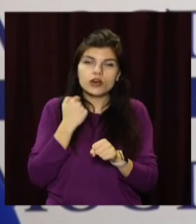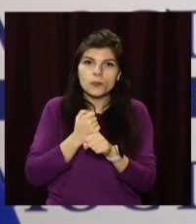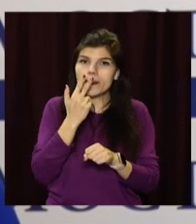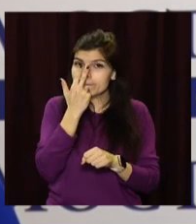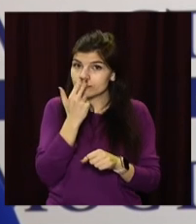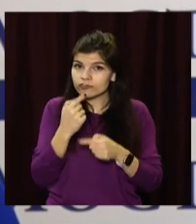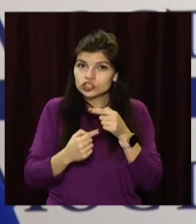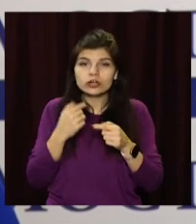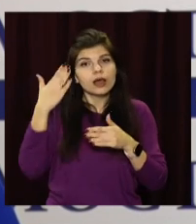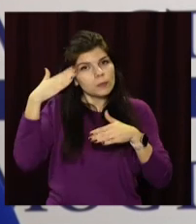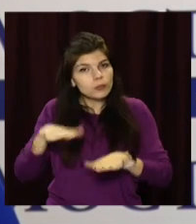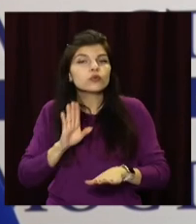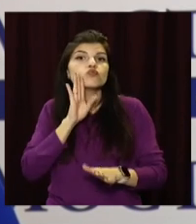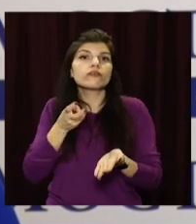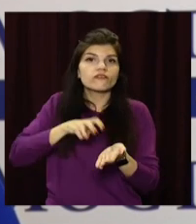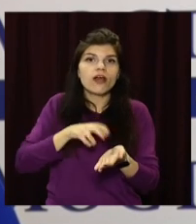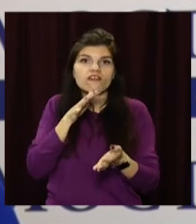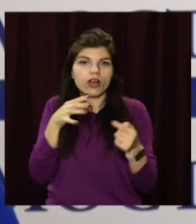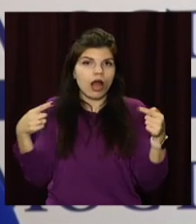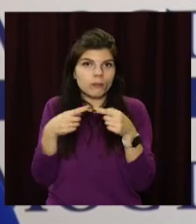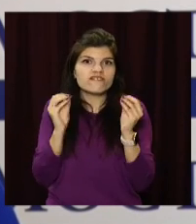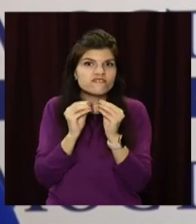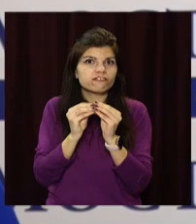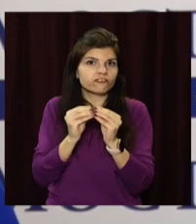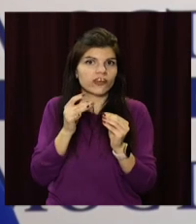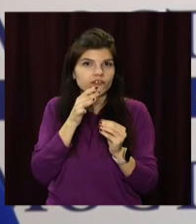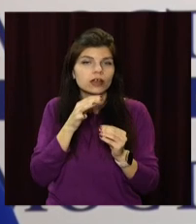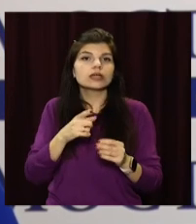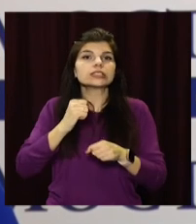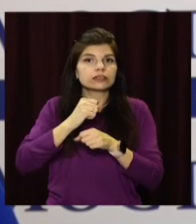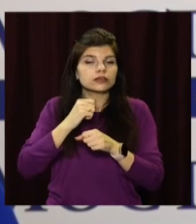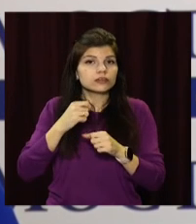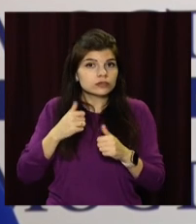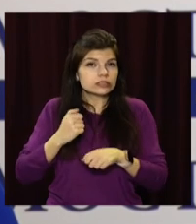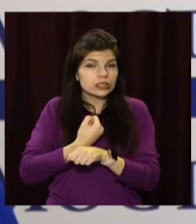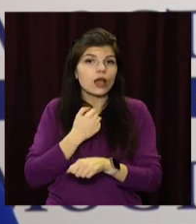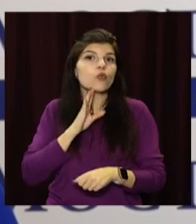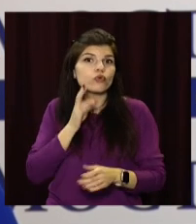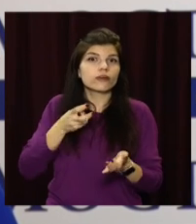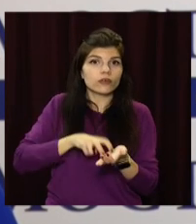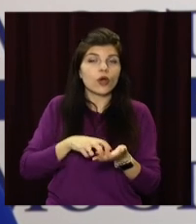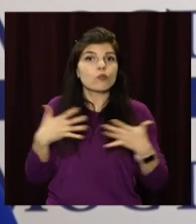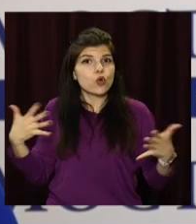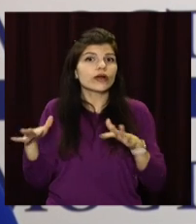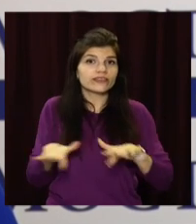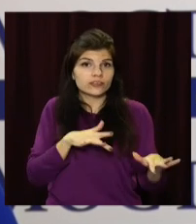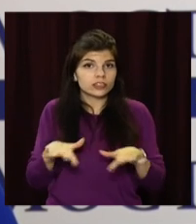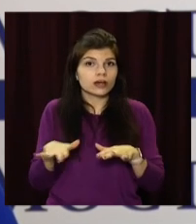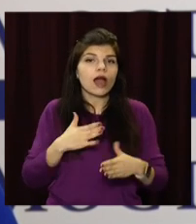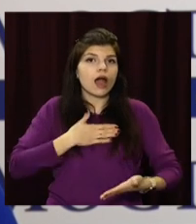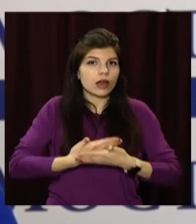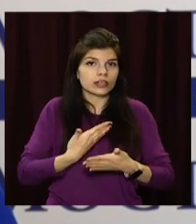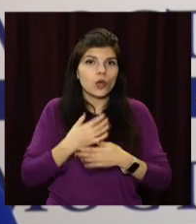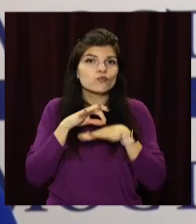звичку лягати та прокидатися в один і той же самий час. Змушуйтеся прокидатися вранці, більше рухатися,